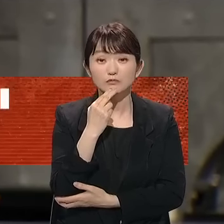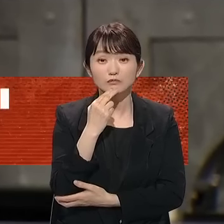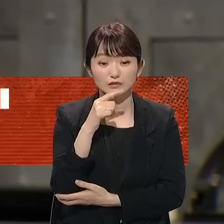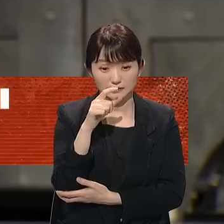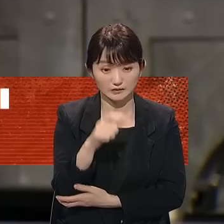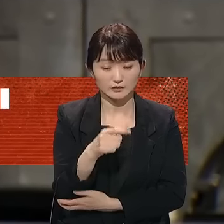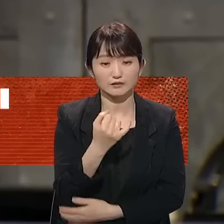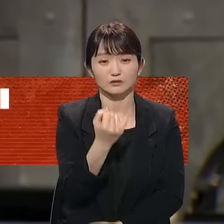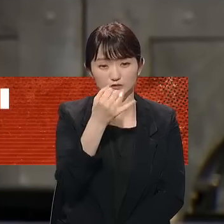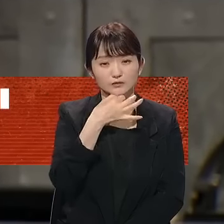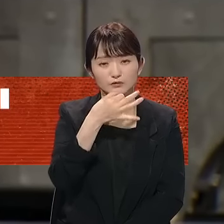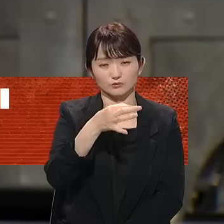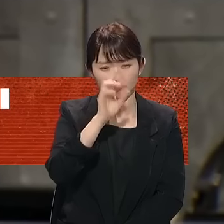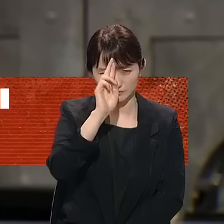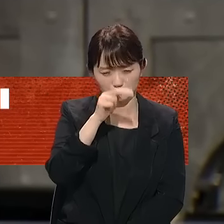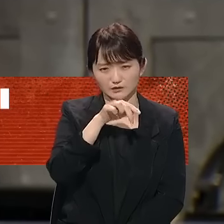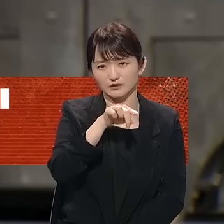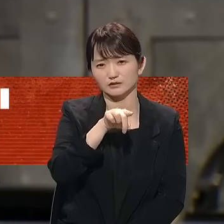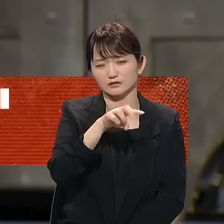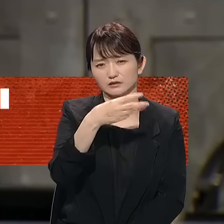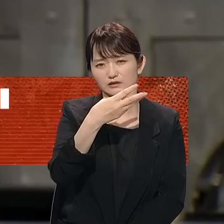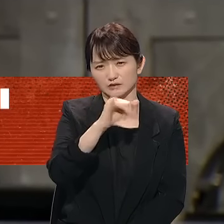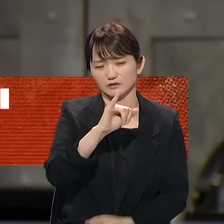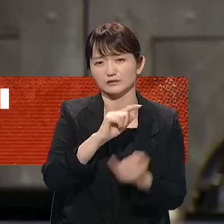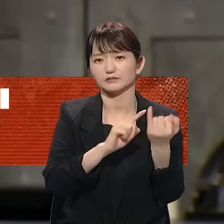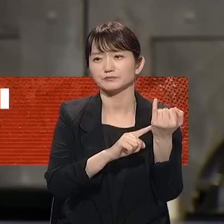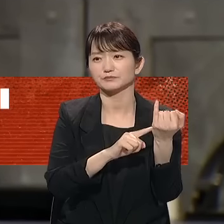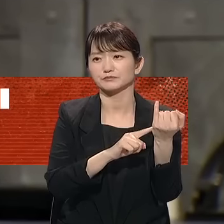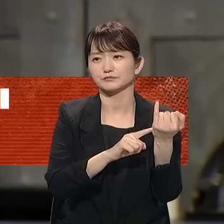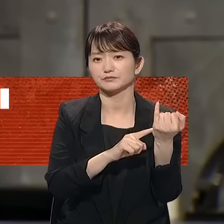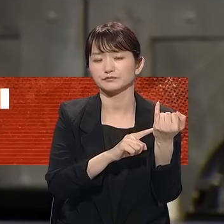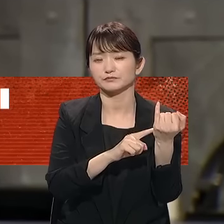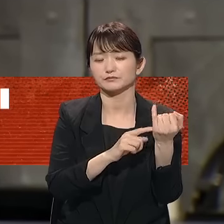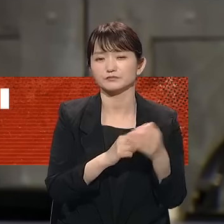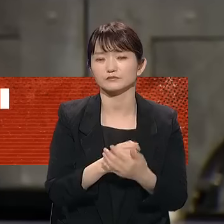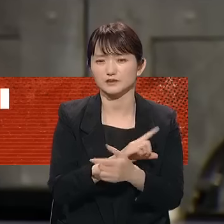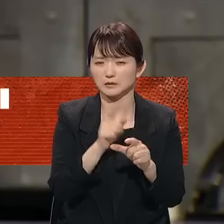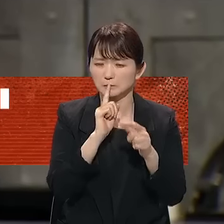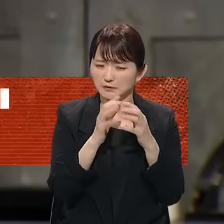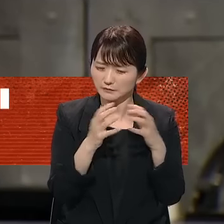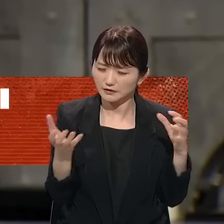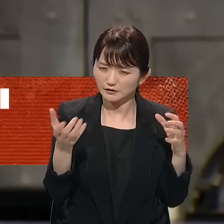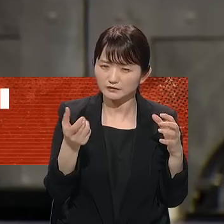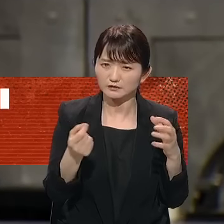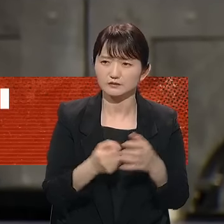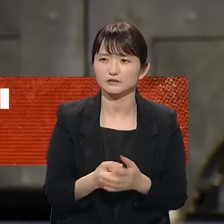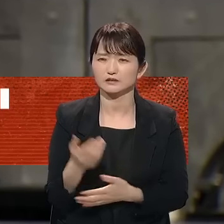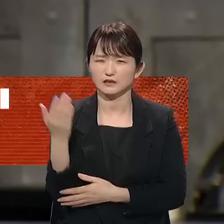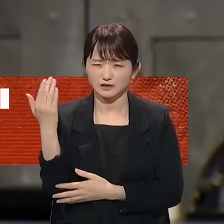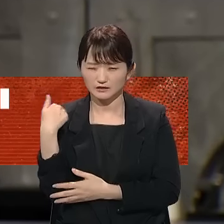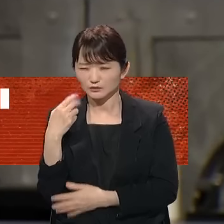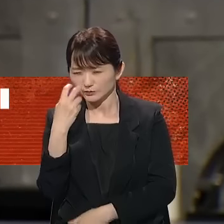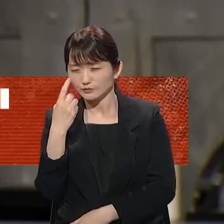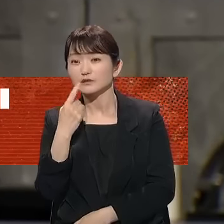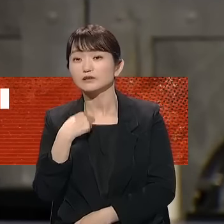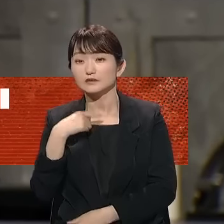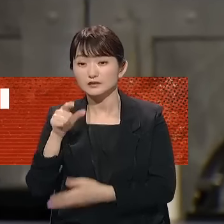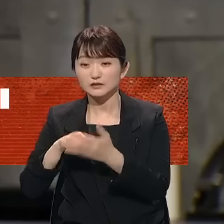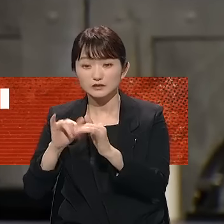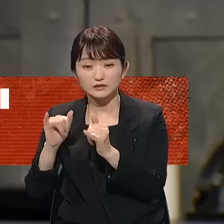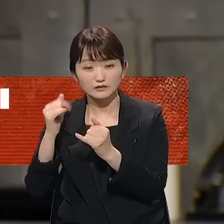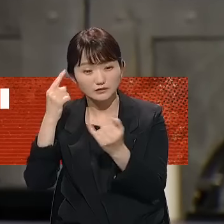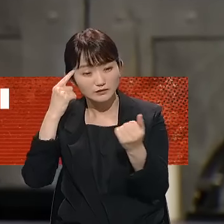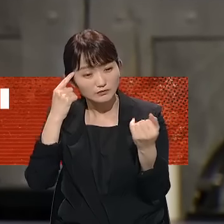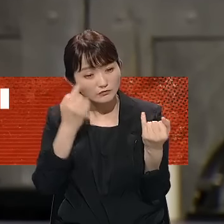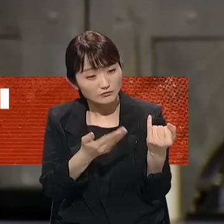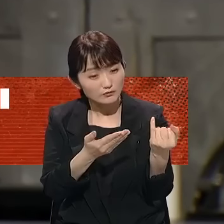그런데 이제 여러 가지 얘기가 나오고 있다가 이전부터 함께 뭐 현장에서 많이 취재를 했던 기자 한 분이 질문을 한 거예요. 오랫동안 봤는데